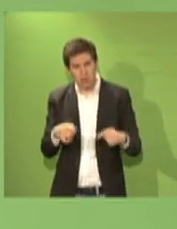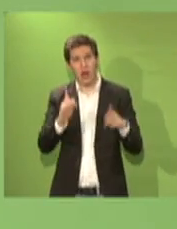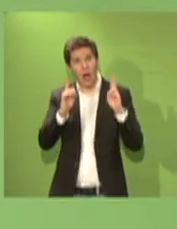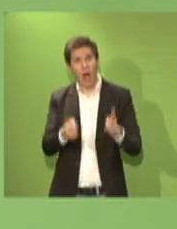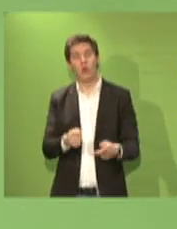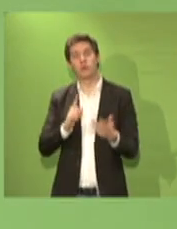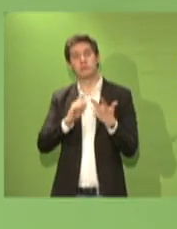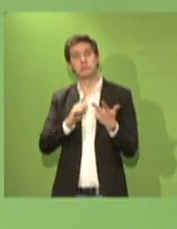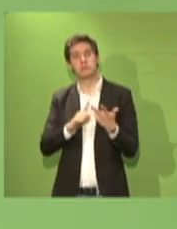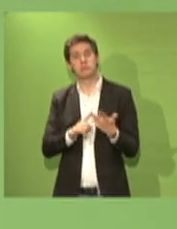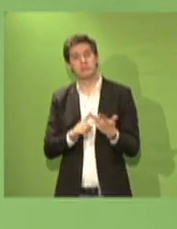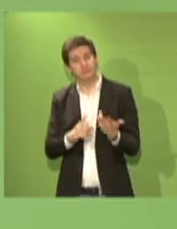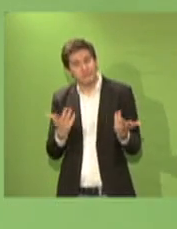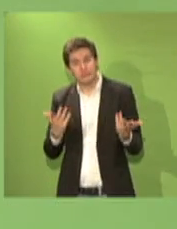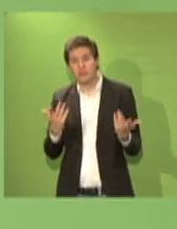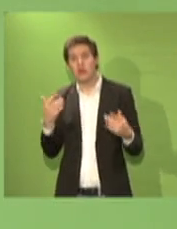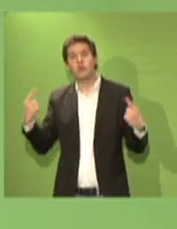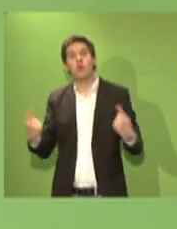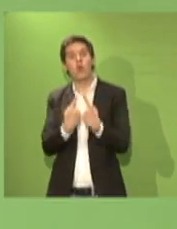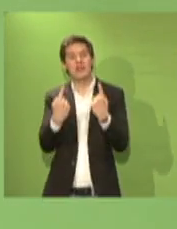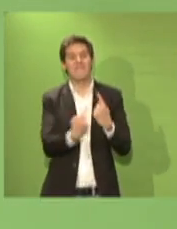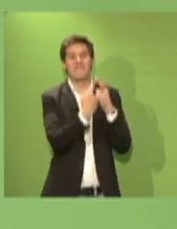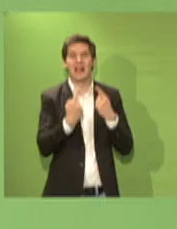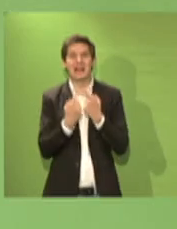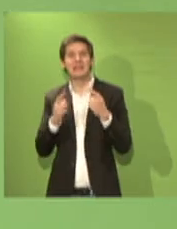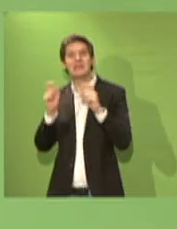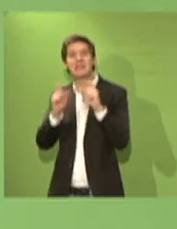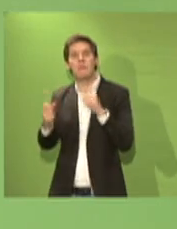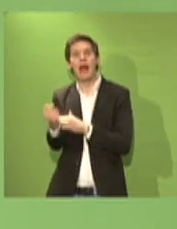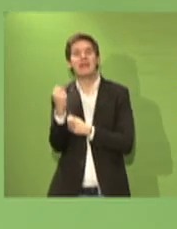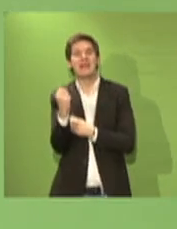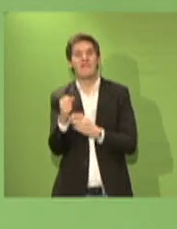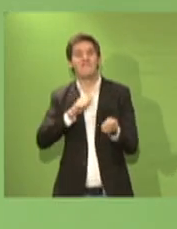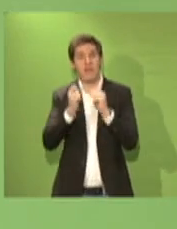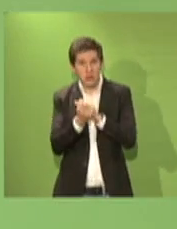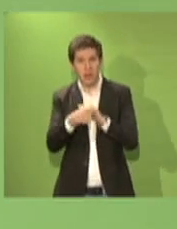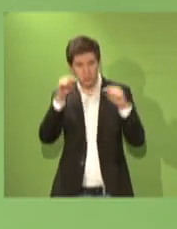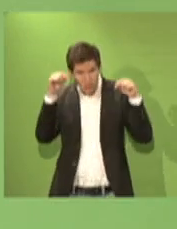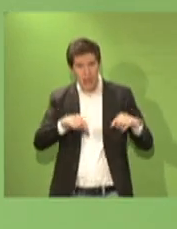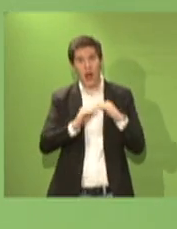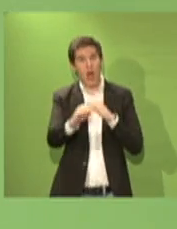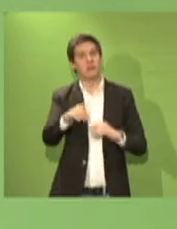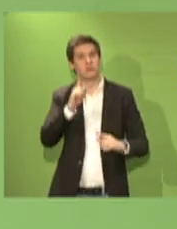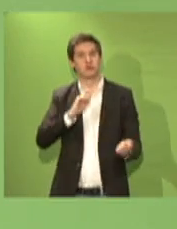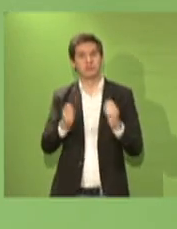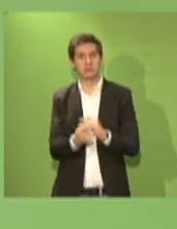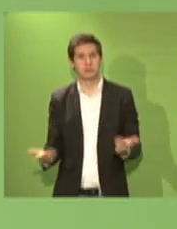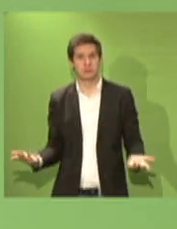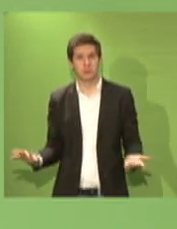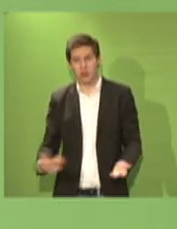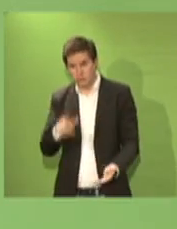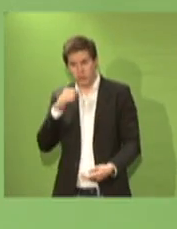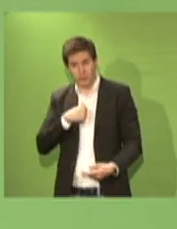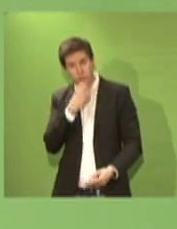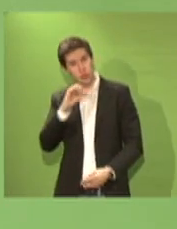das auszutragen, was es teilweise an Konflikten um die Energiewende gibt. Und ich will an dieser Stelle darauf hinweisen, dass wir in